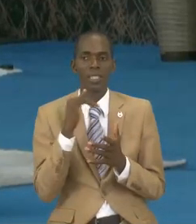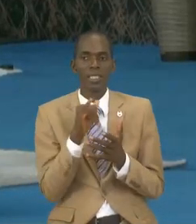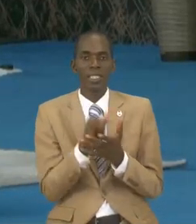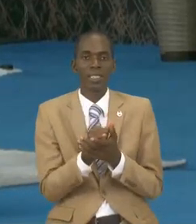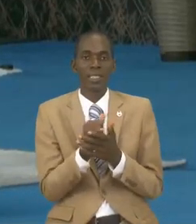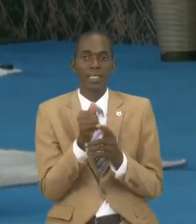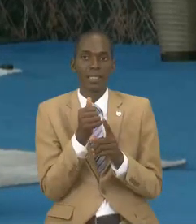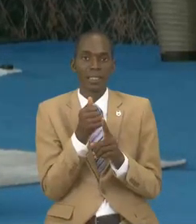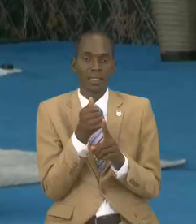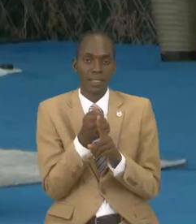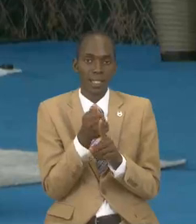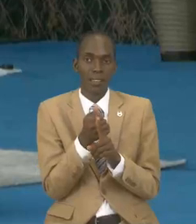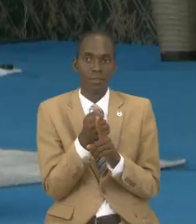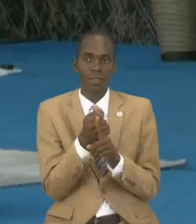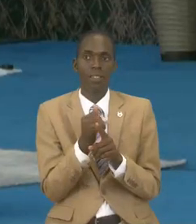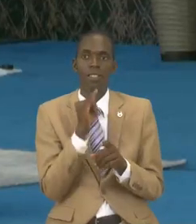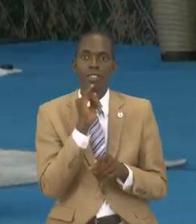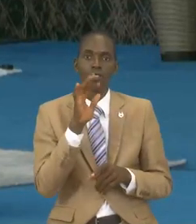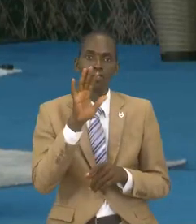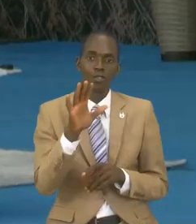le moi est ton maître